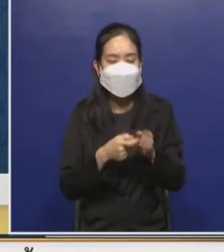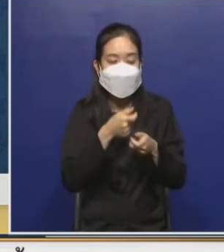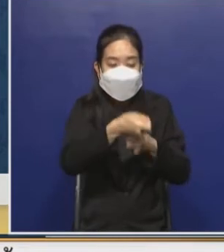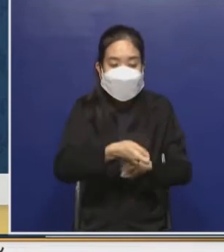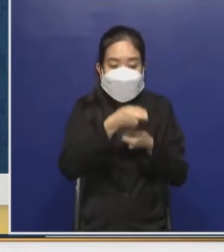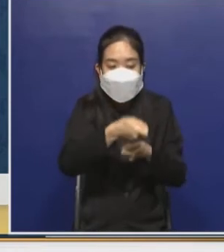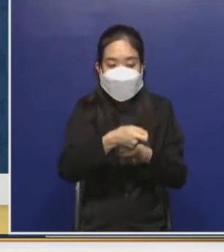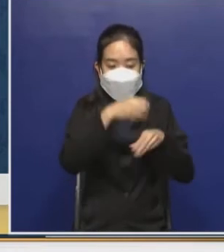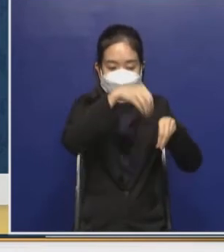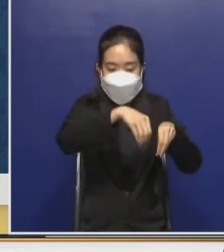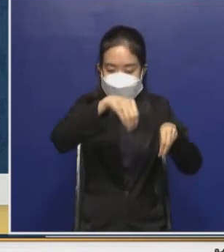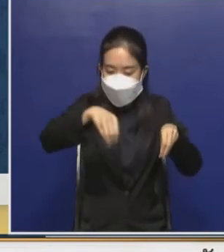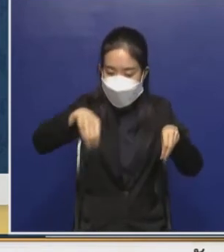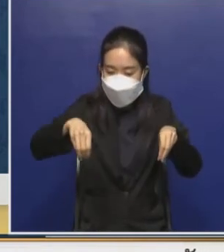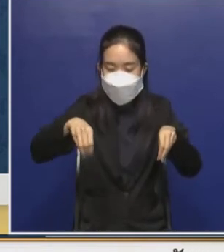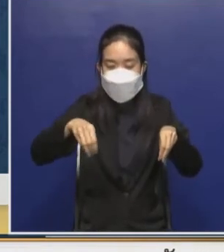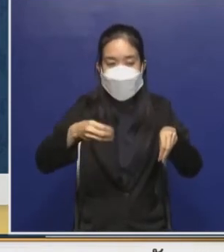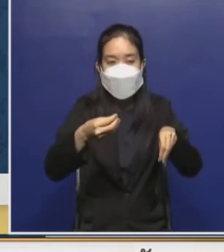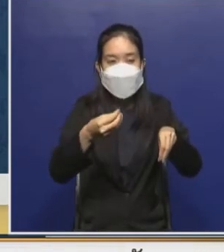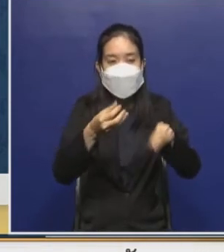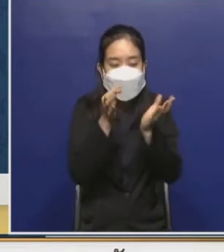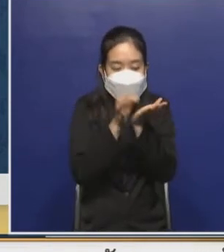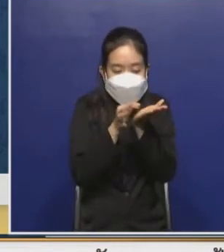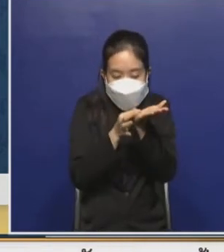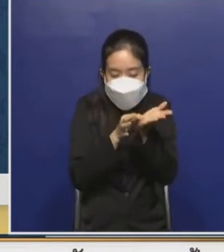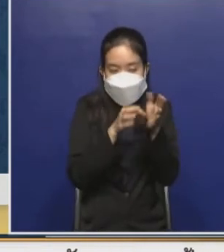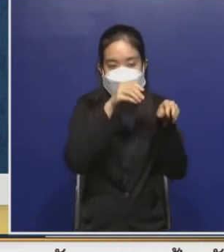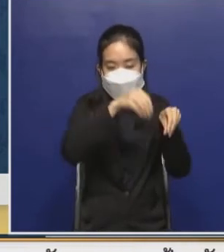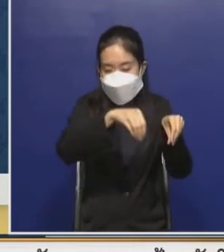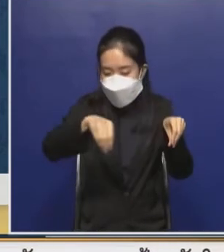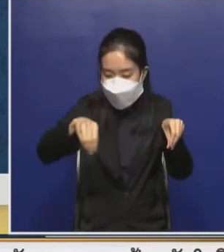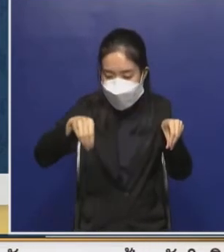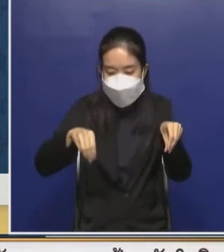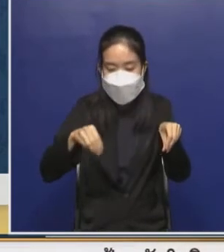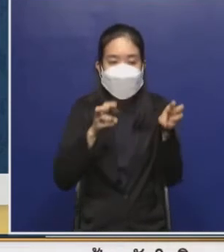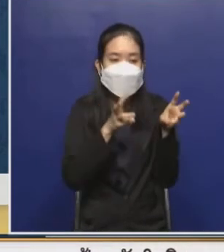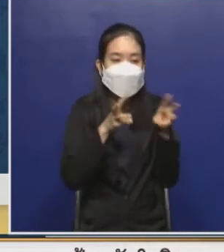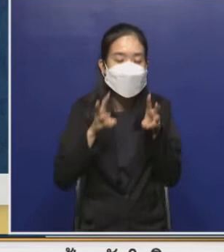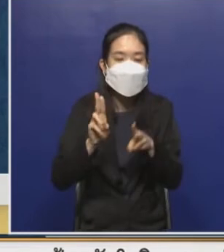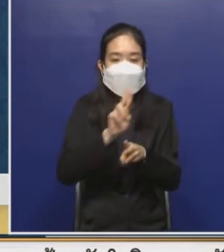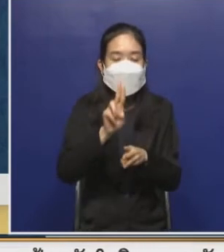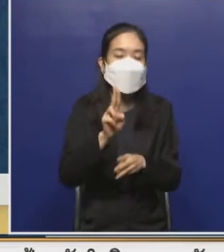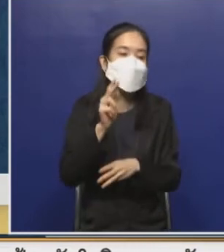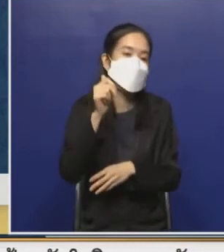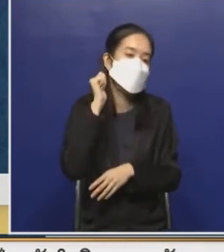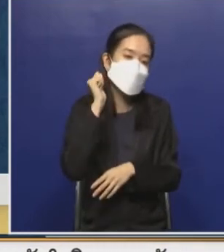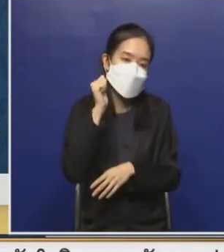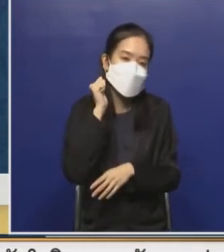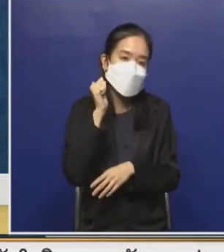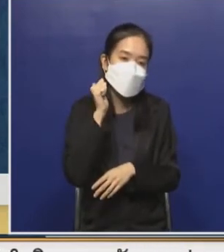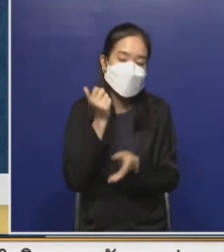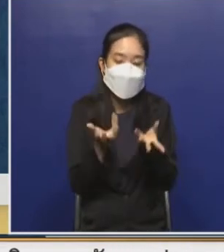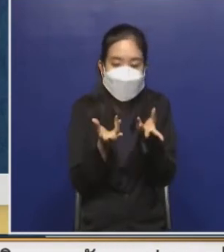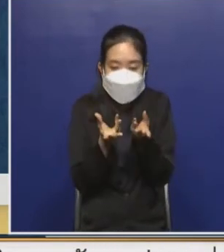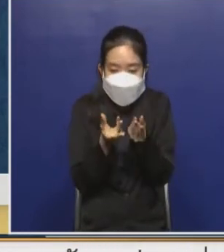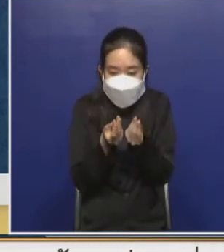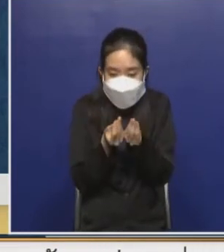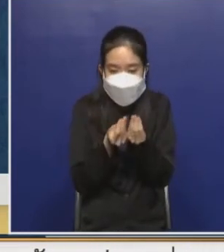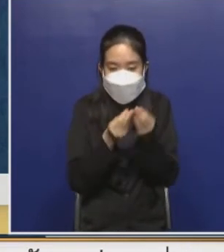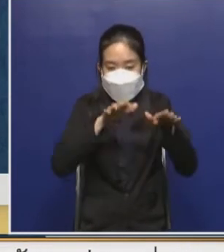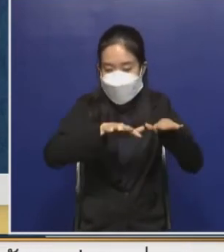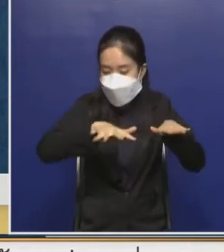มวนผืนแผนดนเดิมที่ไมได้ปบปรงกุภาพดินมายาวนานในดานอุสาหกรรม